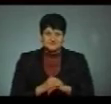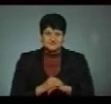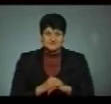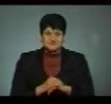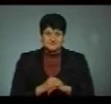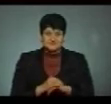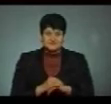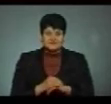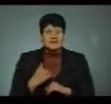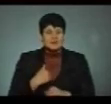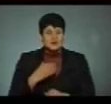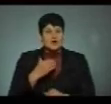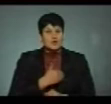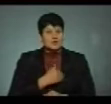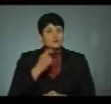Я б хотів би почути